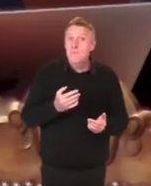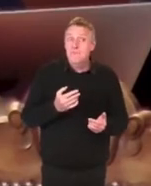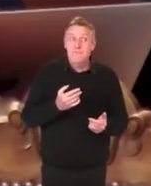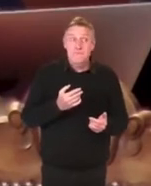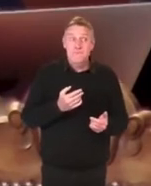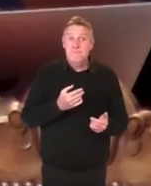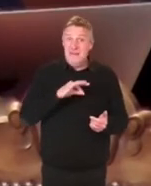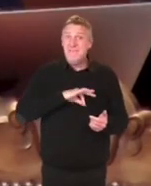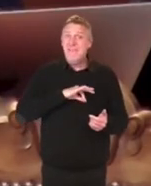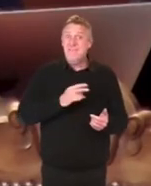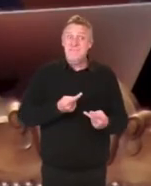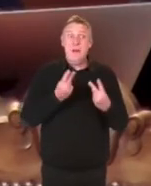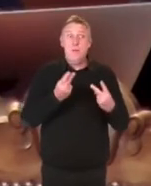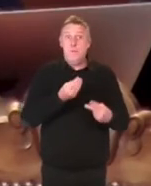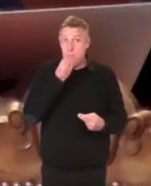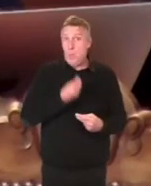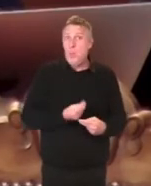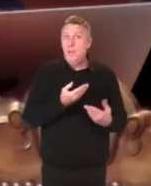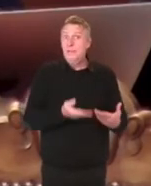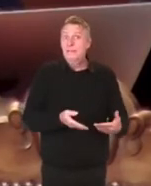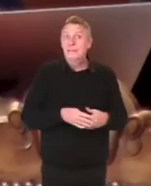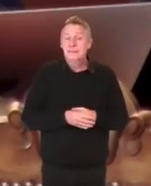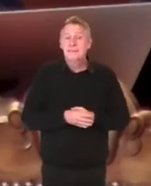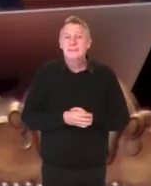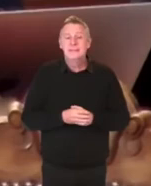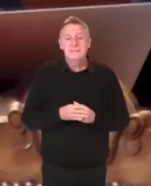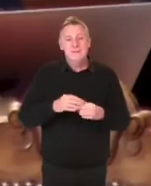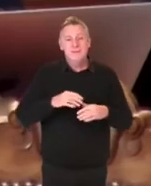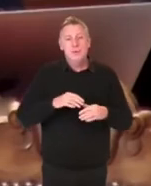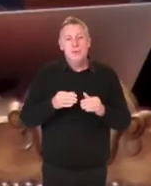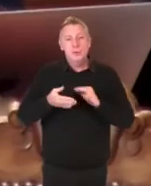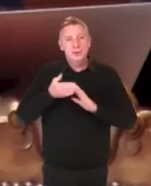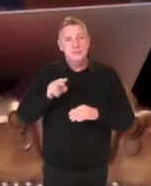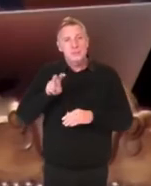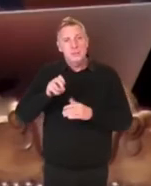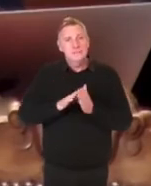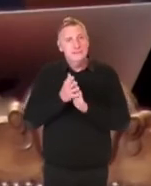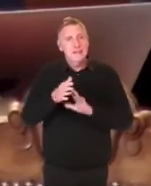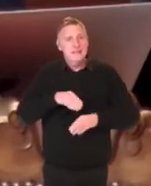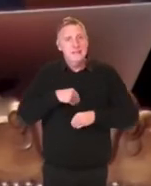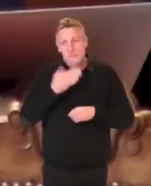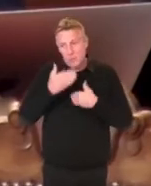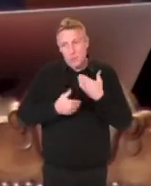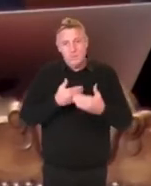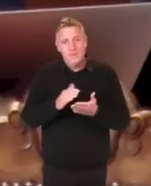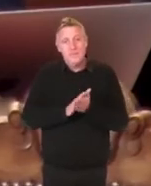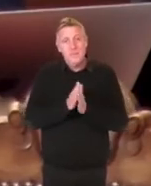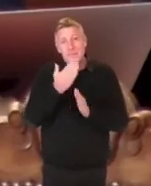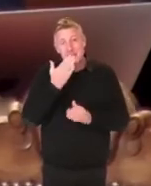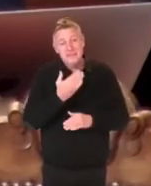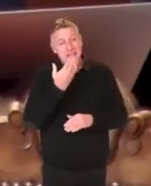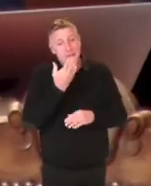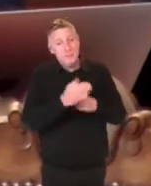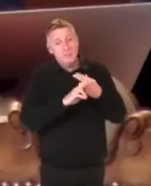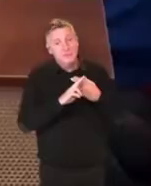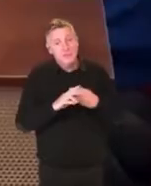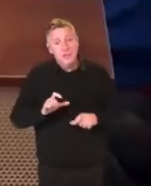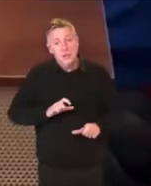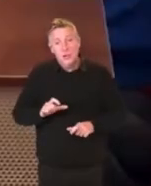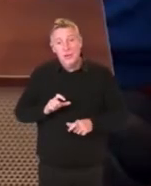la condition que le rythme de la transition et l'acceptabilité sociale le soient également. Merci de votre réponse. Je voudrais simplement dire à mon